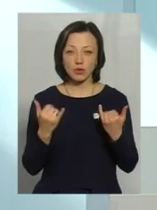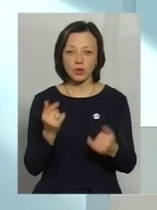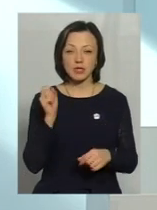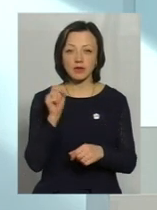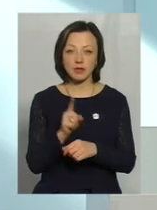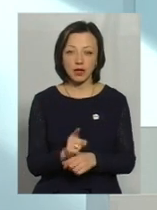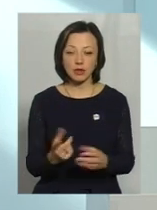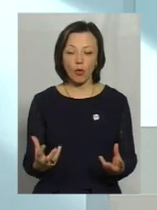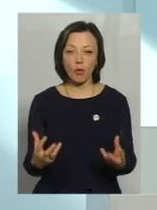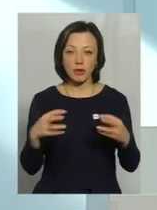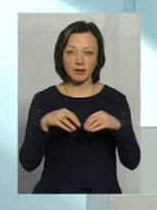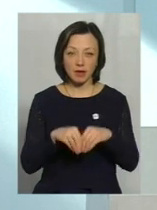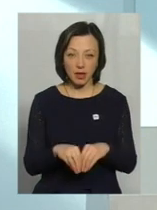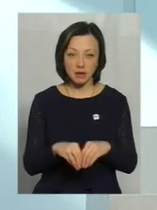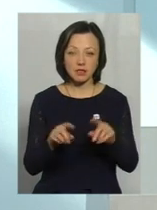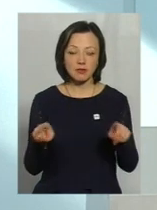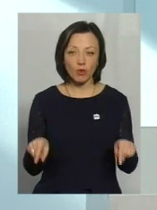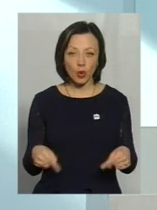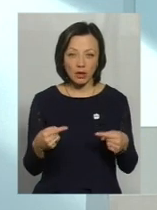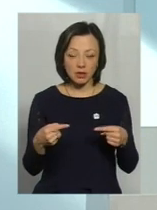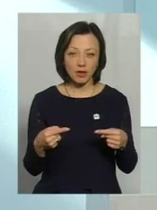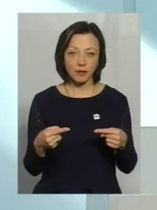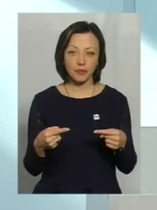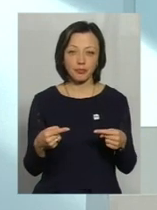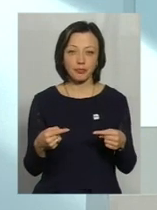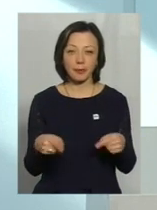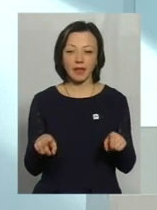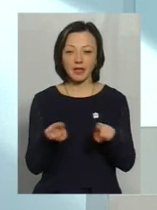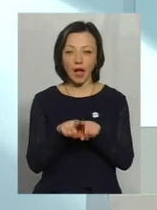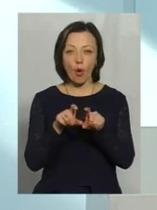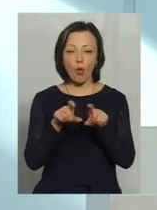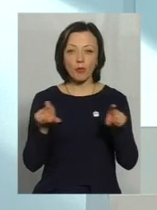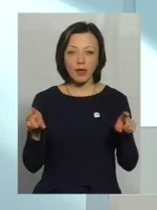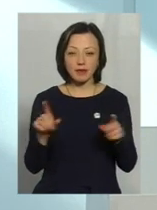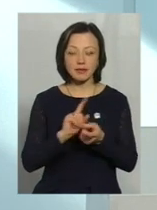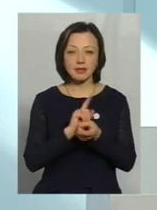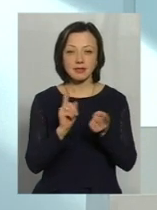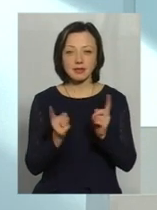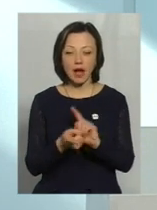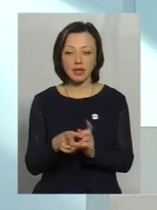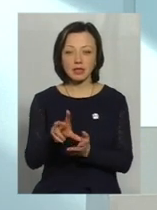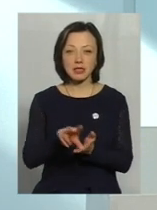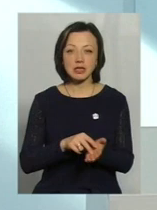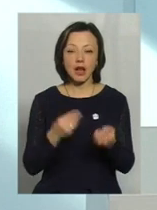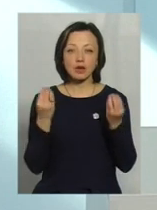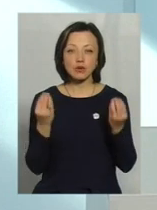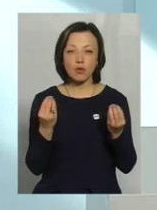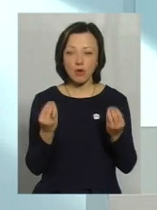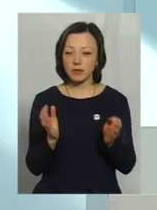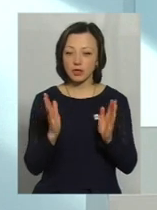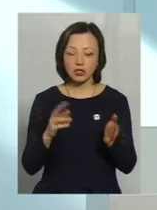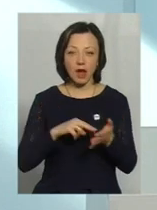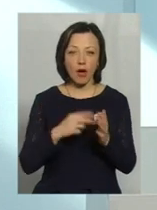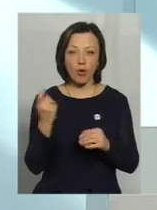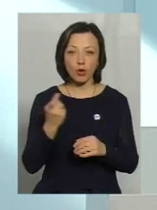задача, об'єднавшись, створити такий об'єкт, який стане зразком для, не лише для